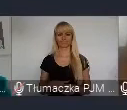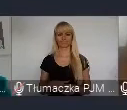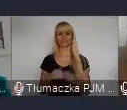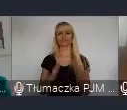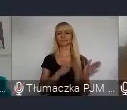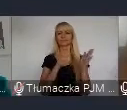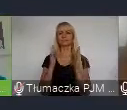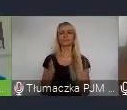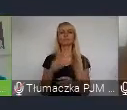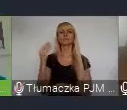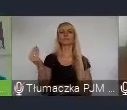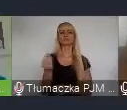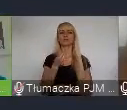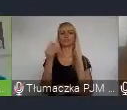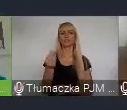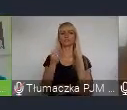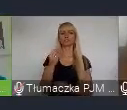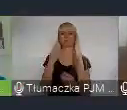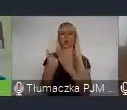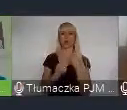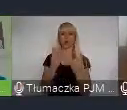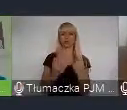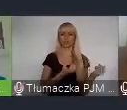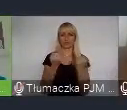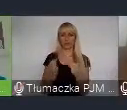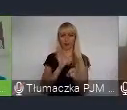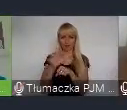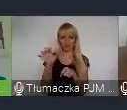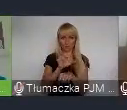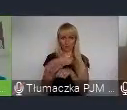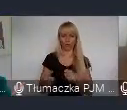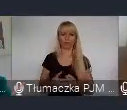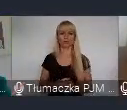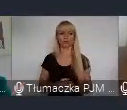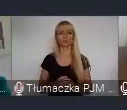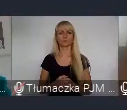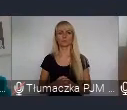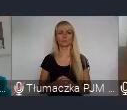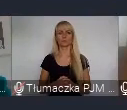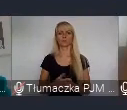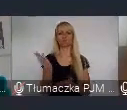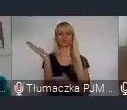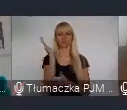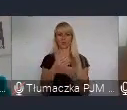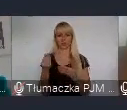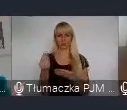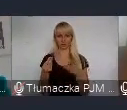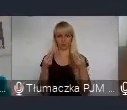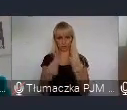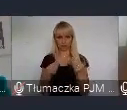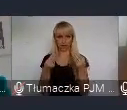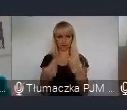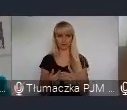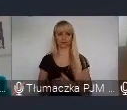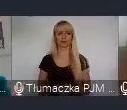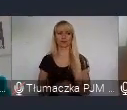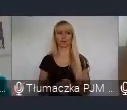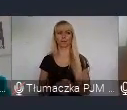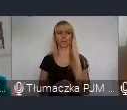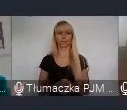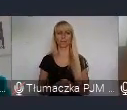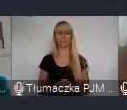Jeżeli chodzi o infrastrukturę transportową, tutaj część dotacyjna dotyczy, to jest tak zwana ciężka infrastruktura,